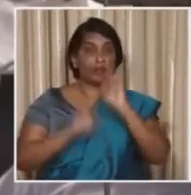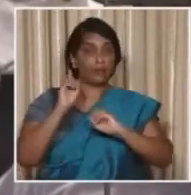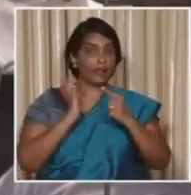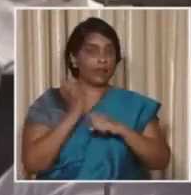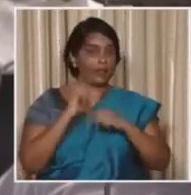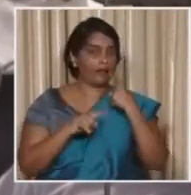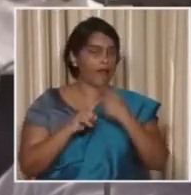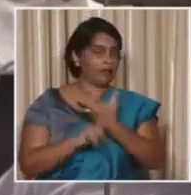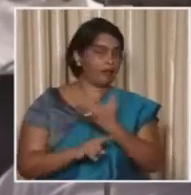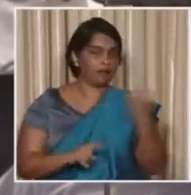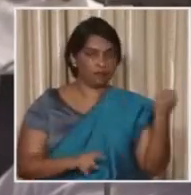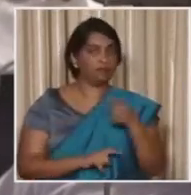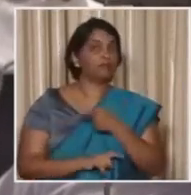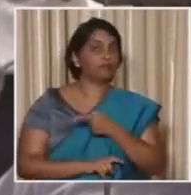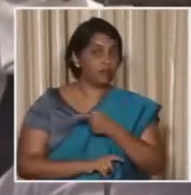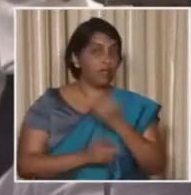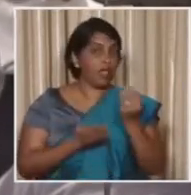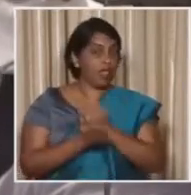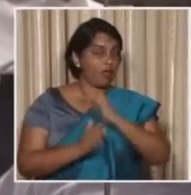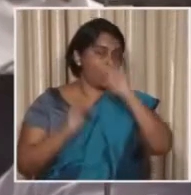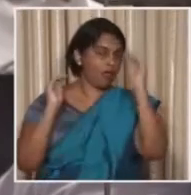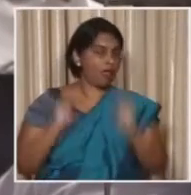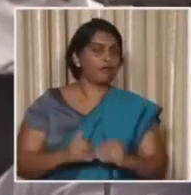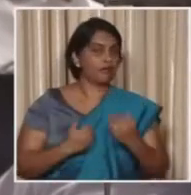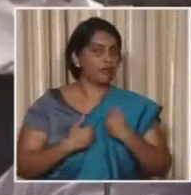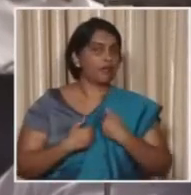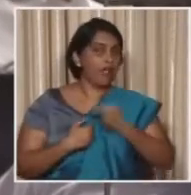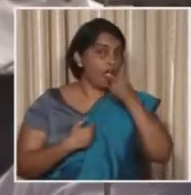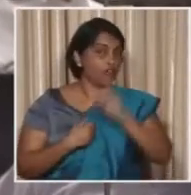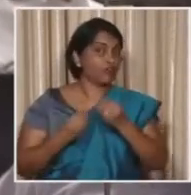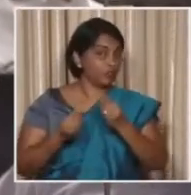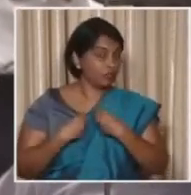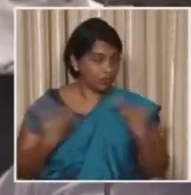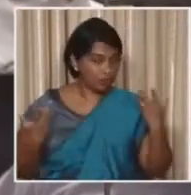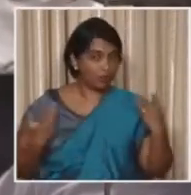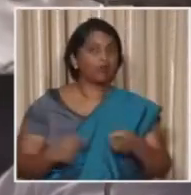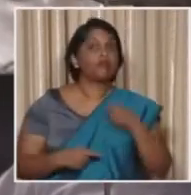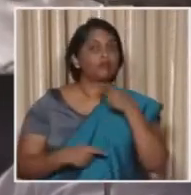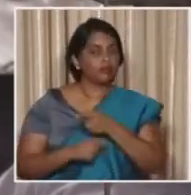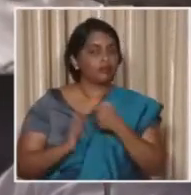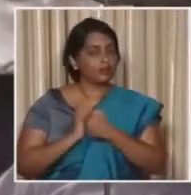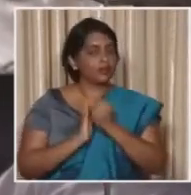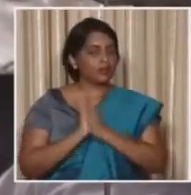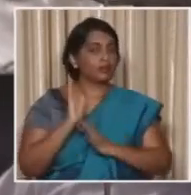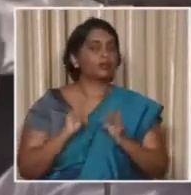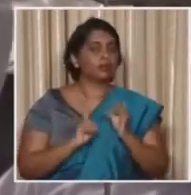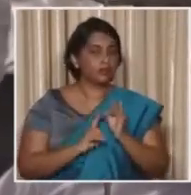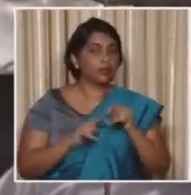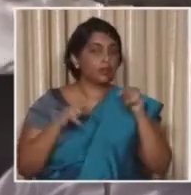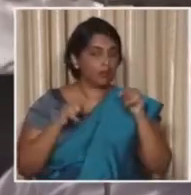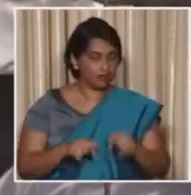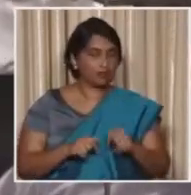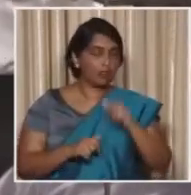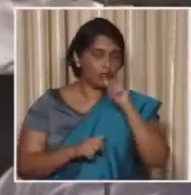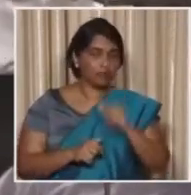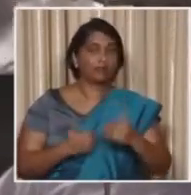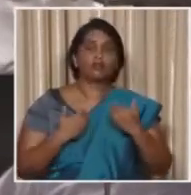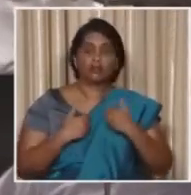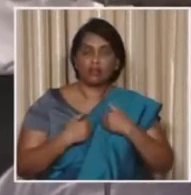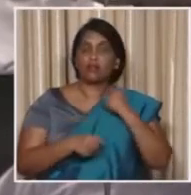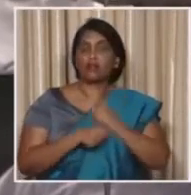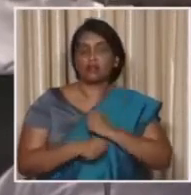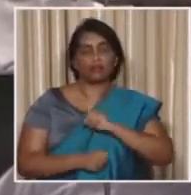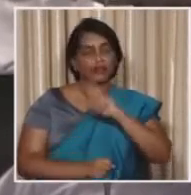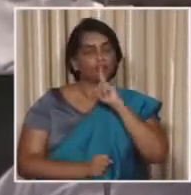ගහනවා උඹලගේ ප්‍රතිලාභ අඩු කරන්න අපිට අවසර දුන්නේ නැහැ කිතන් කියලා. ඒක තමයි කරු මුලාසුන මන්ත්‍රීතුමනි අද දින යථාර්ථය. අපි මේ ආණ්ඩුවට